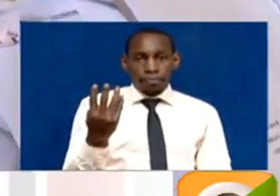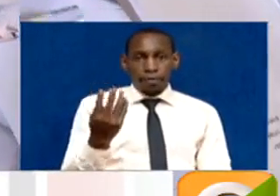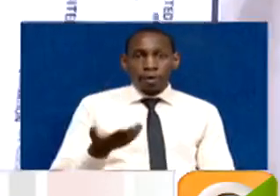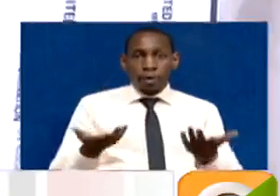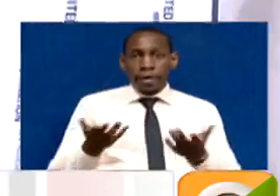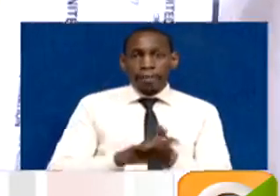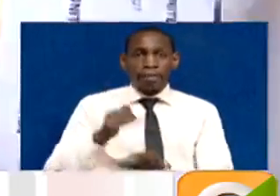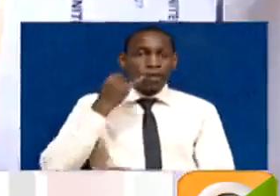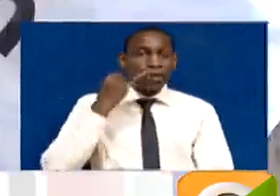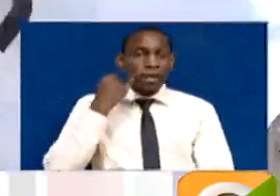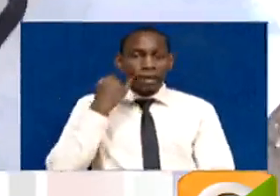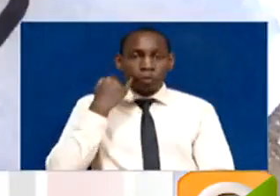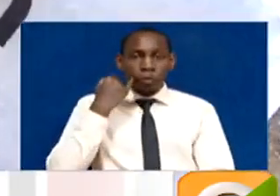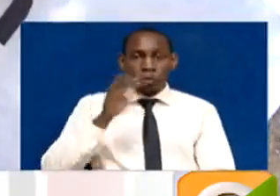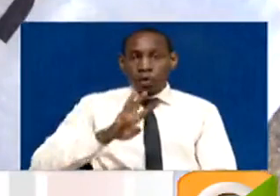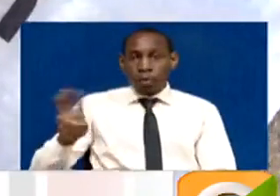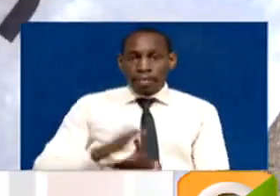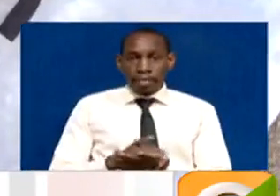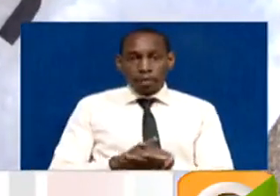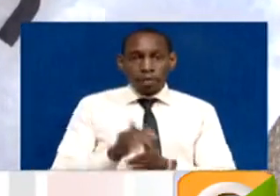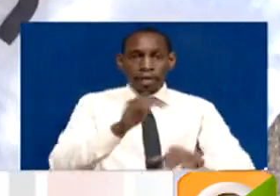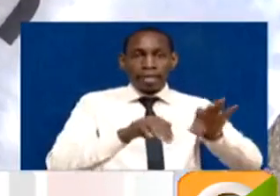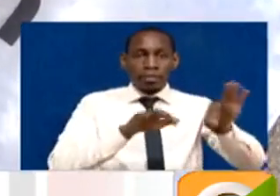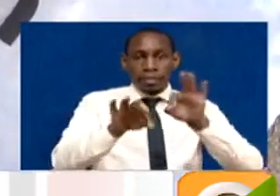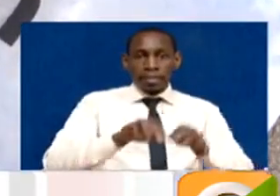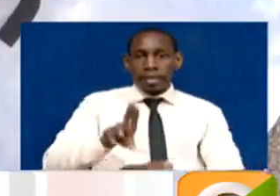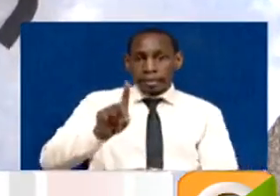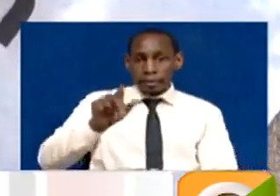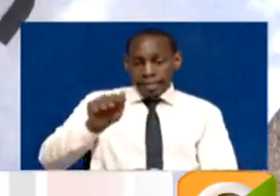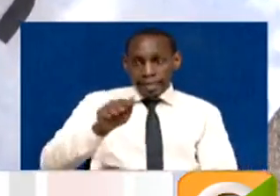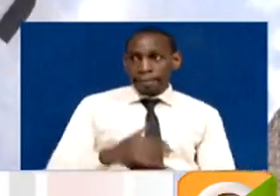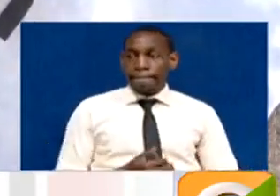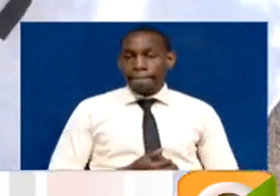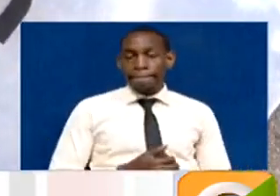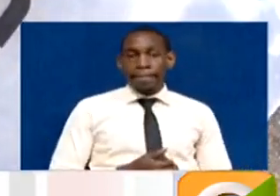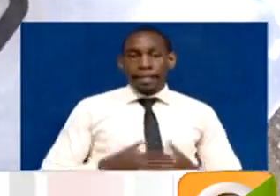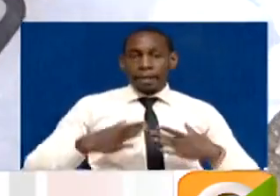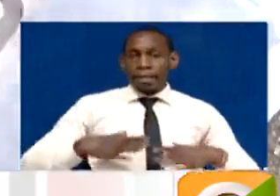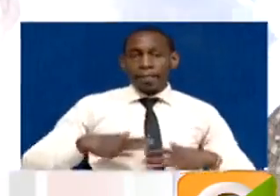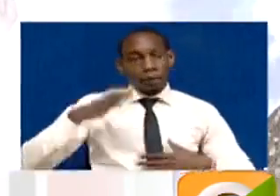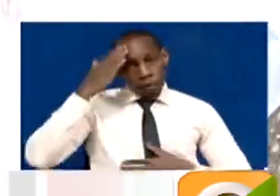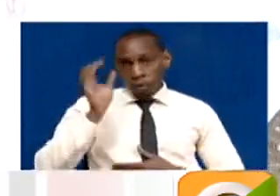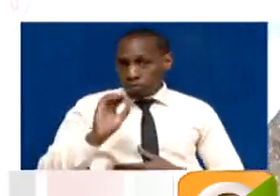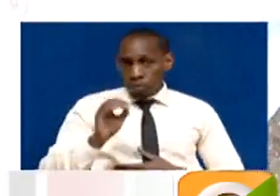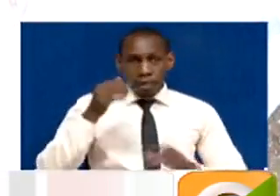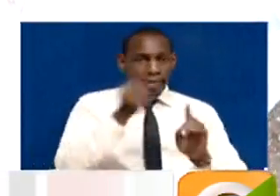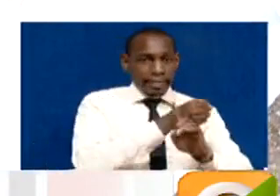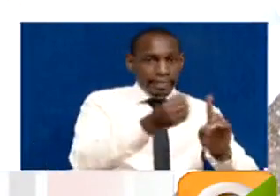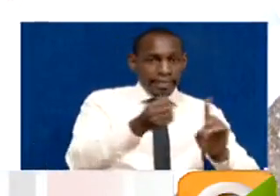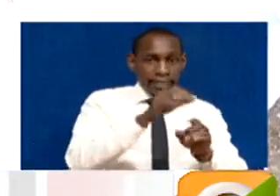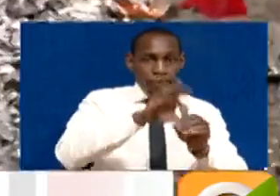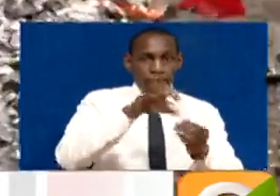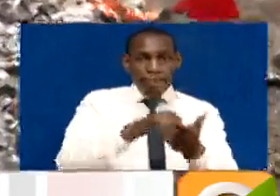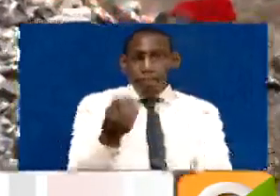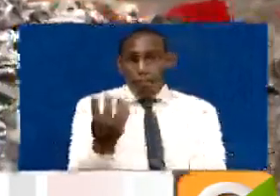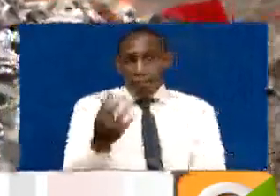la Nakuru Magharibi katika zoezi la mchujo wa chama cha UDA. Watu wasiotambulika walivamia vituo